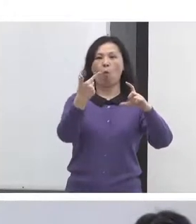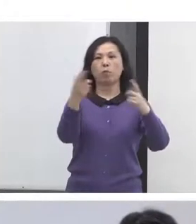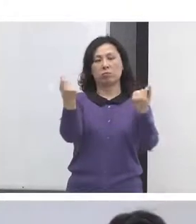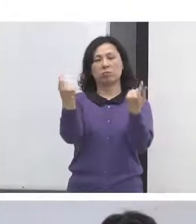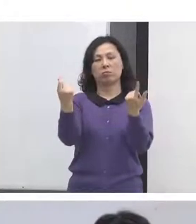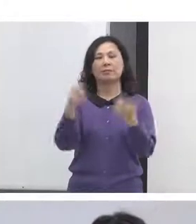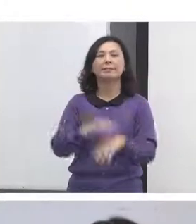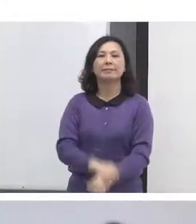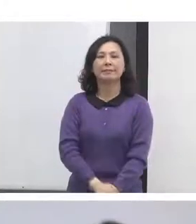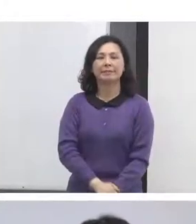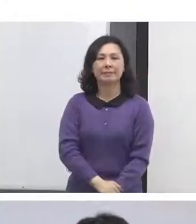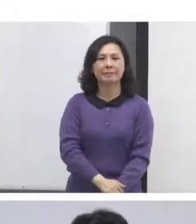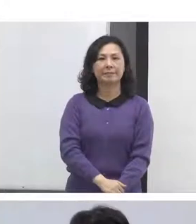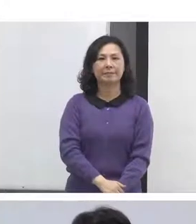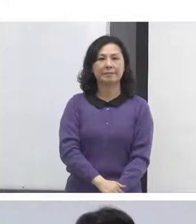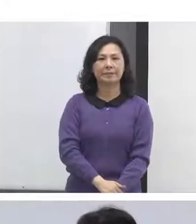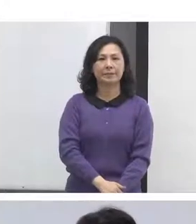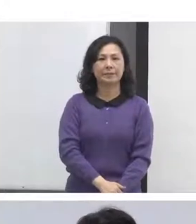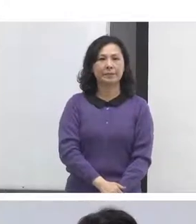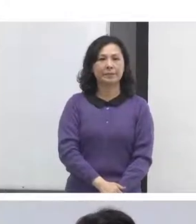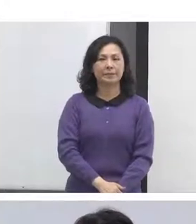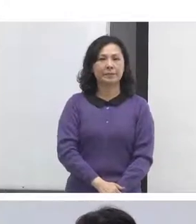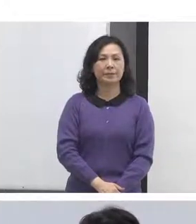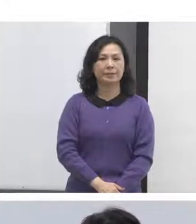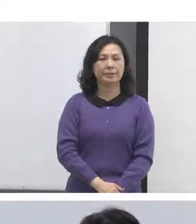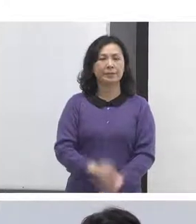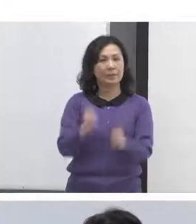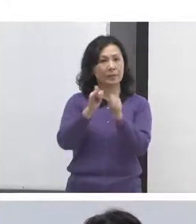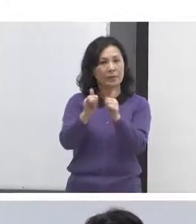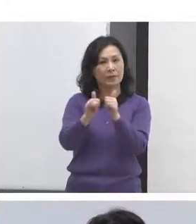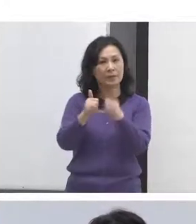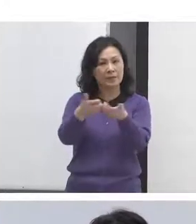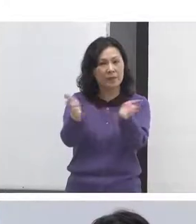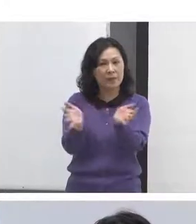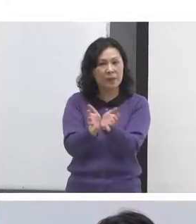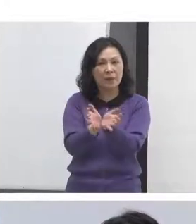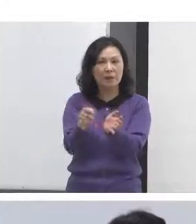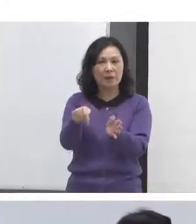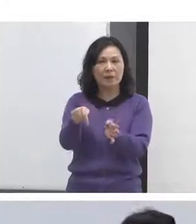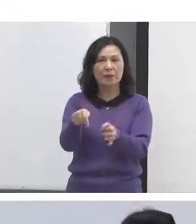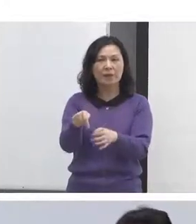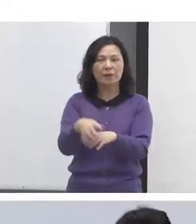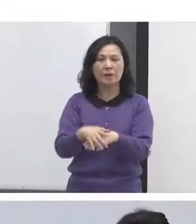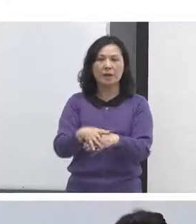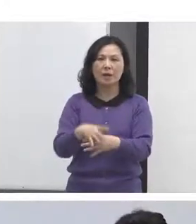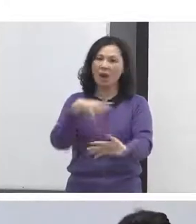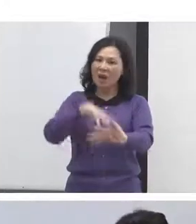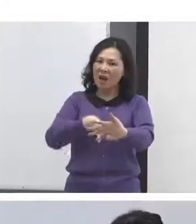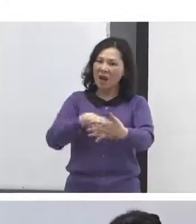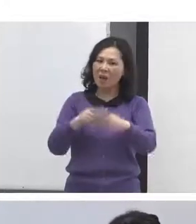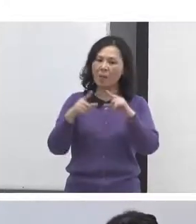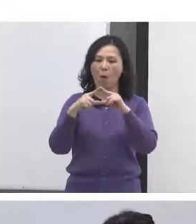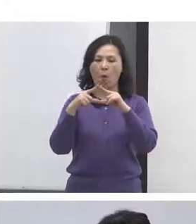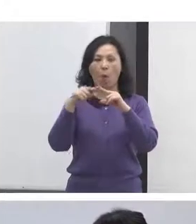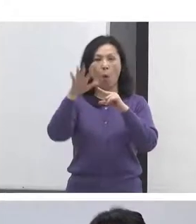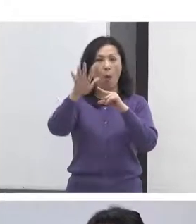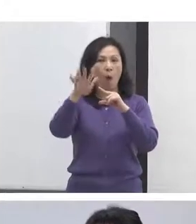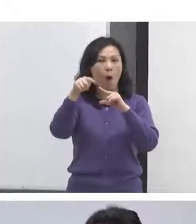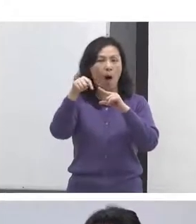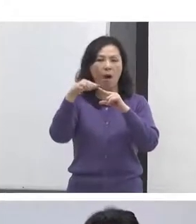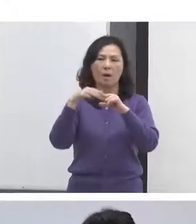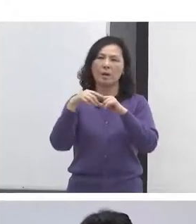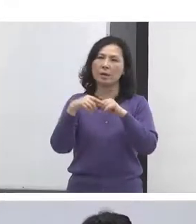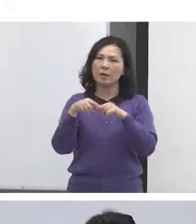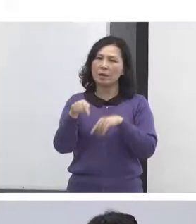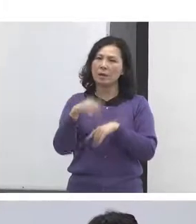那所以在社群这个出现内部出现三角形的时候，就会说，哎，那